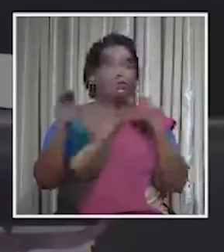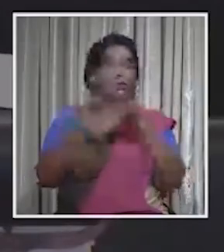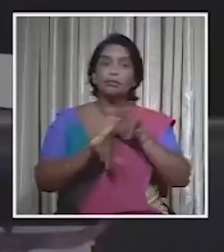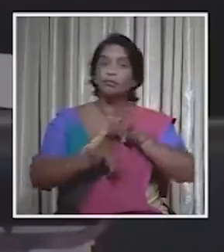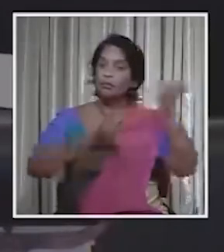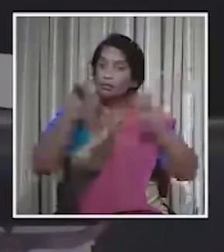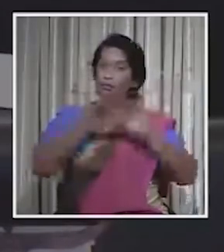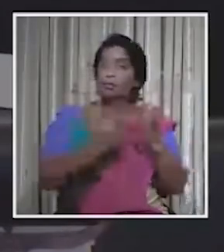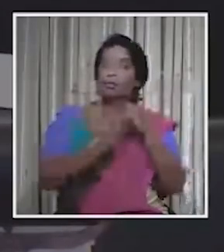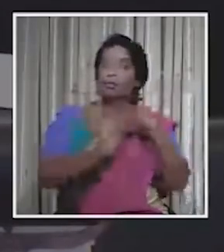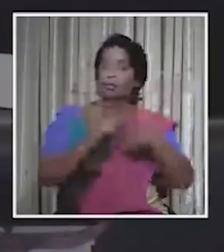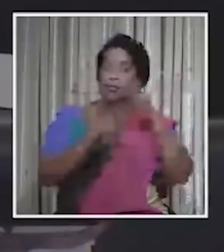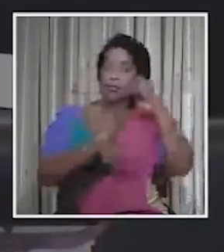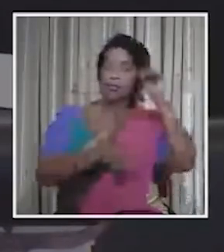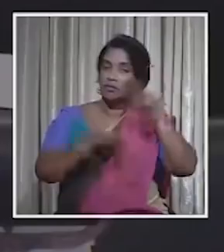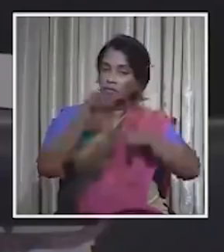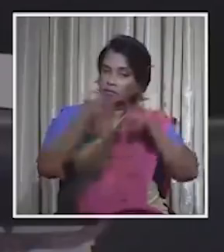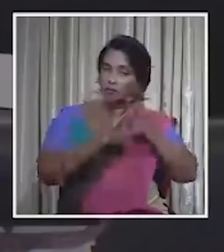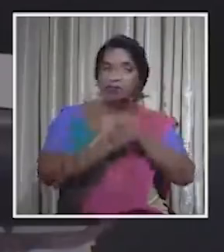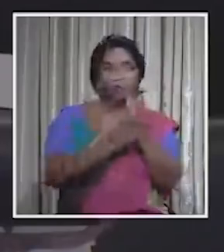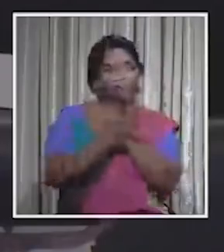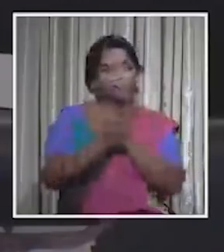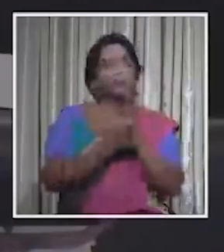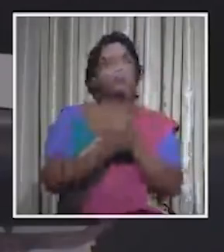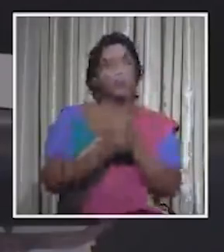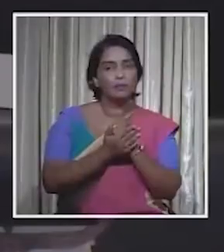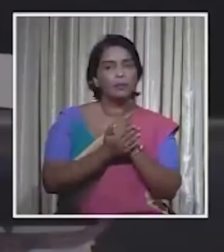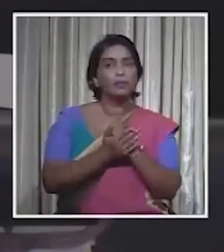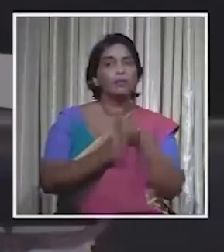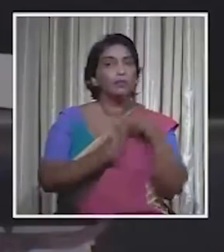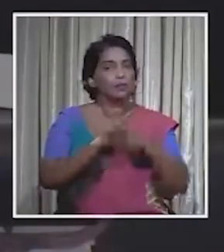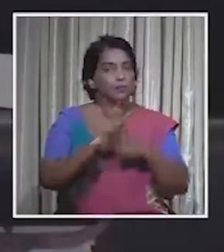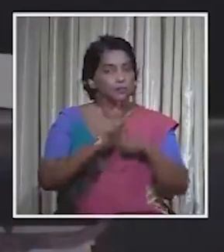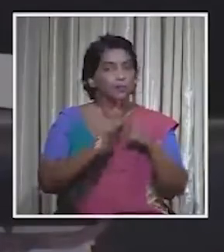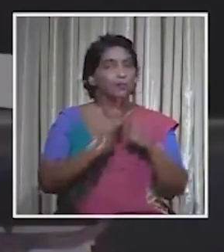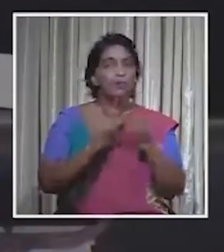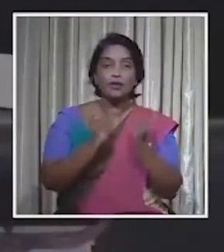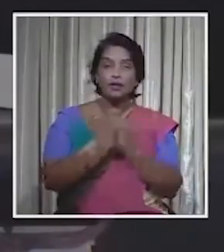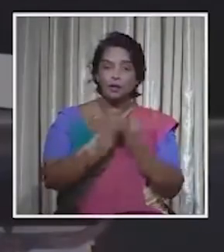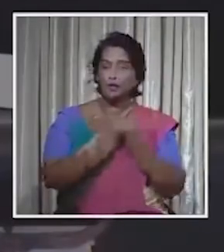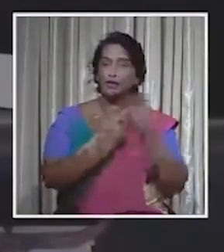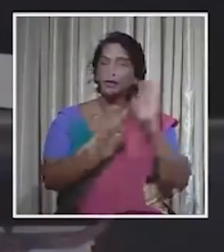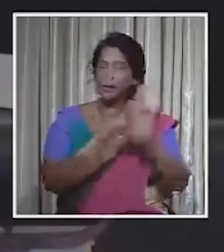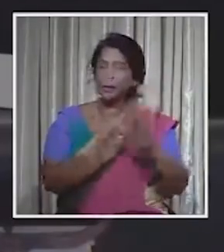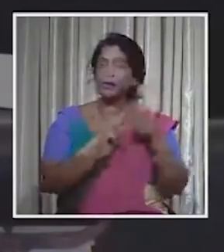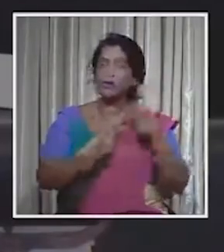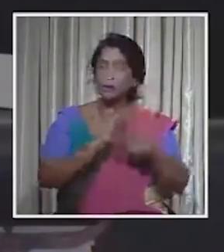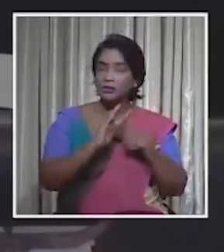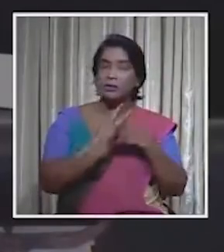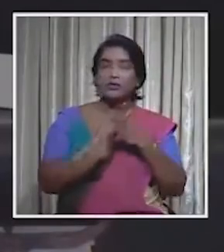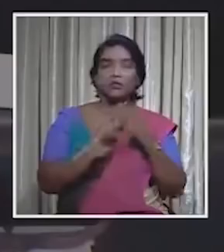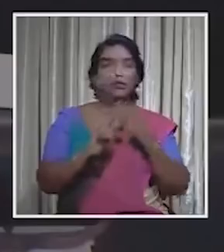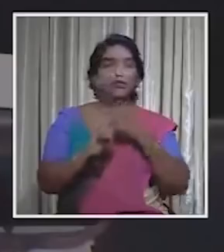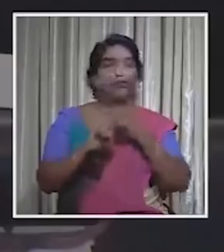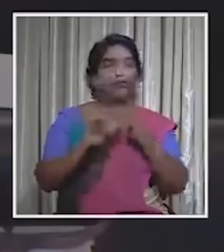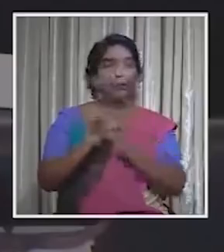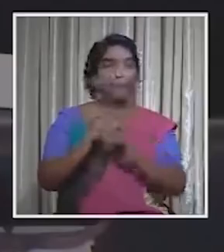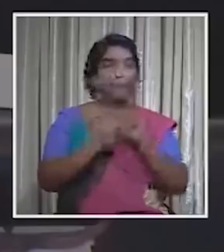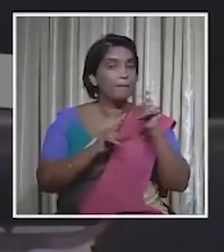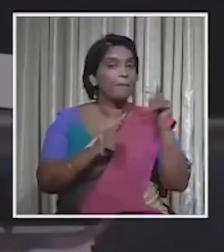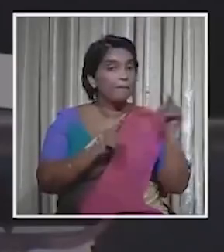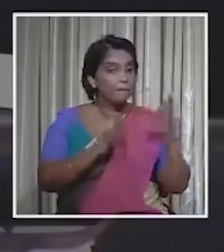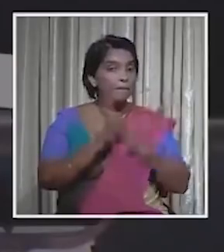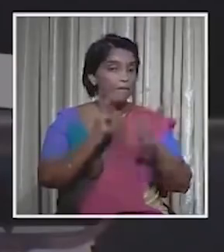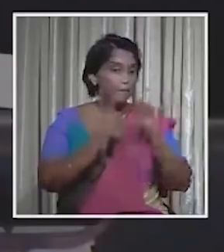காப்புறு திட்டம் தயாரிக்கப்பட்டுள்ளதாகவும் அவர் தெரிவித்தார். தனிநபர்கள் வருகை தர விசாவில் நாட்டை விட்டு வெளியேறுகின்றனர். இதன் விளைவாக அவர்களின் பாதுகாப்பை